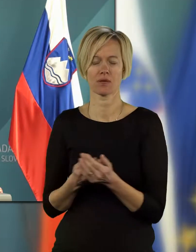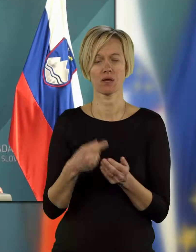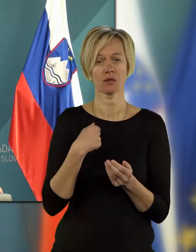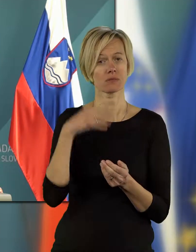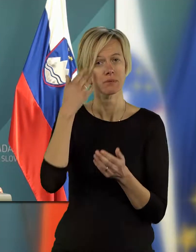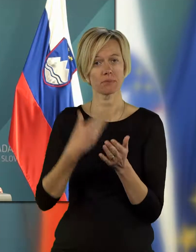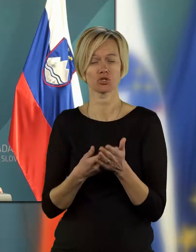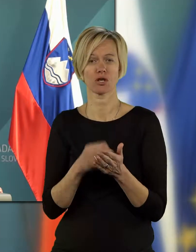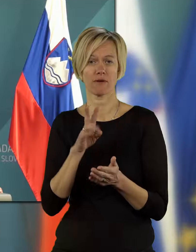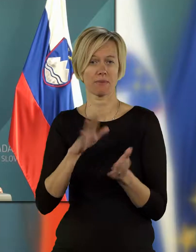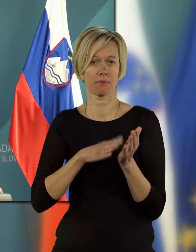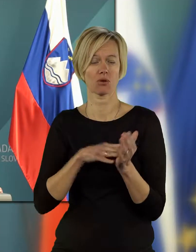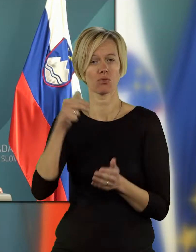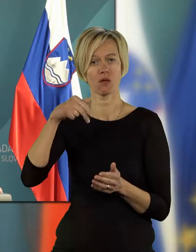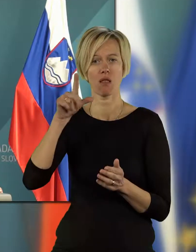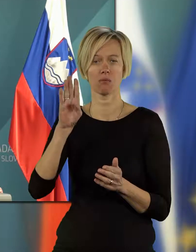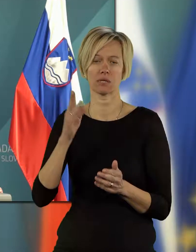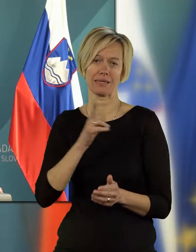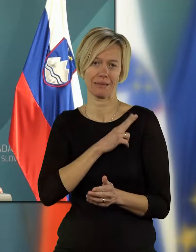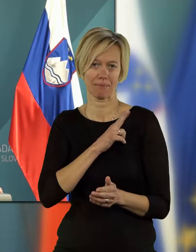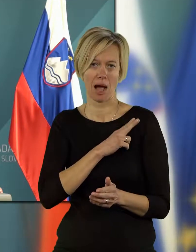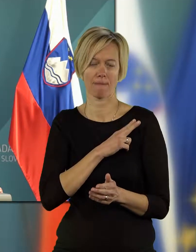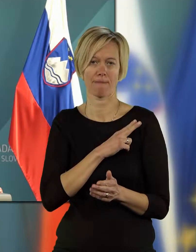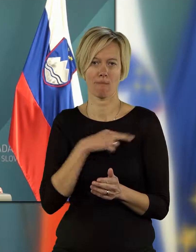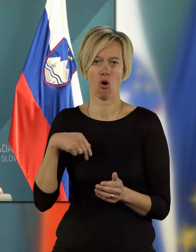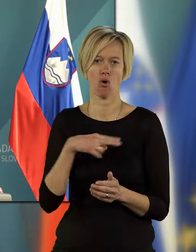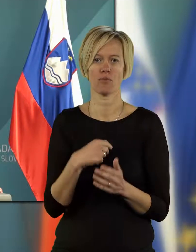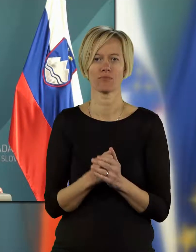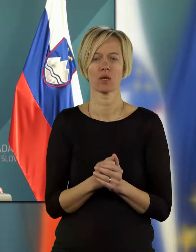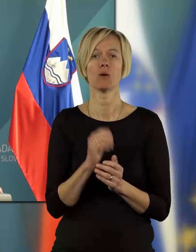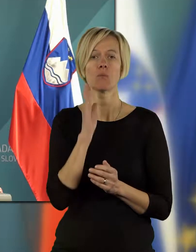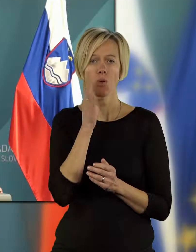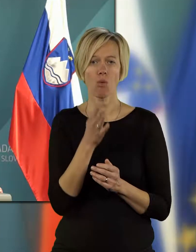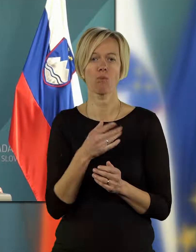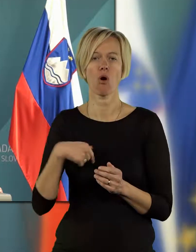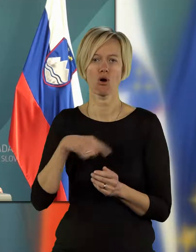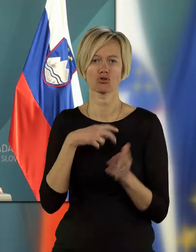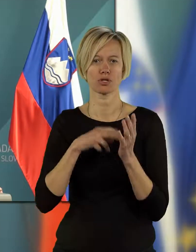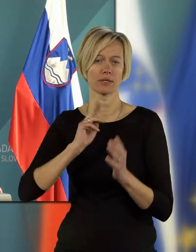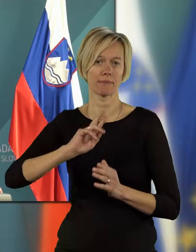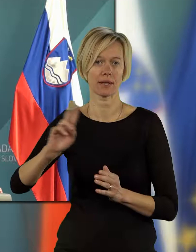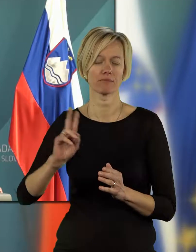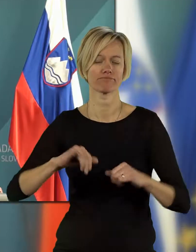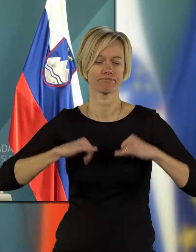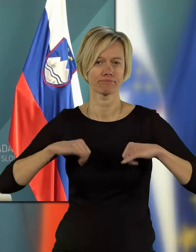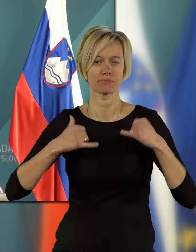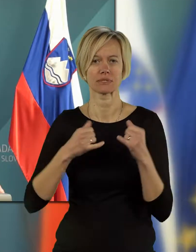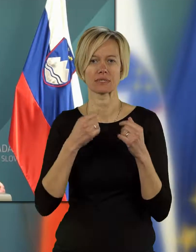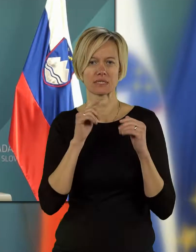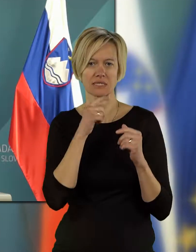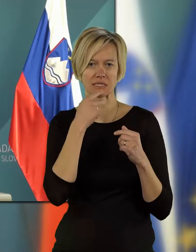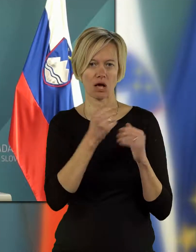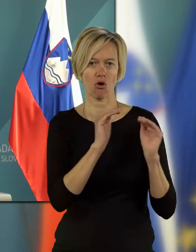In jaz sem prepričana, da jih v primeru NLB-ja imamo. In jih bomo še naprej zelo